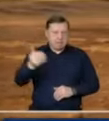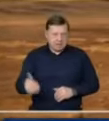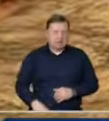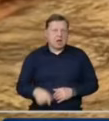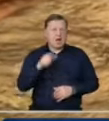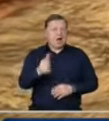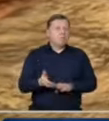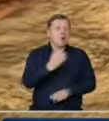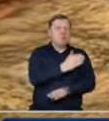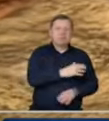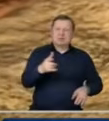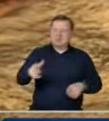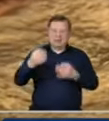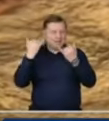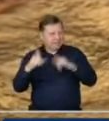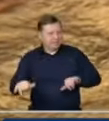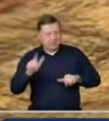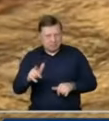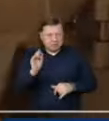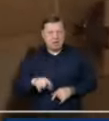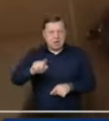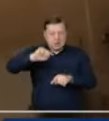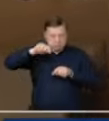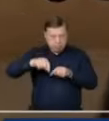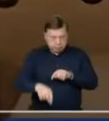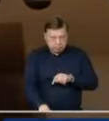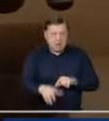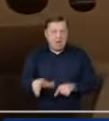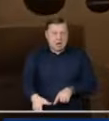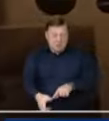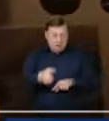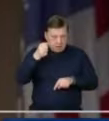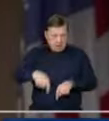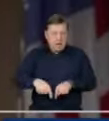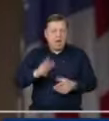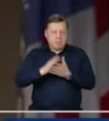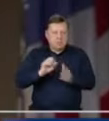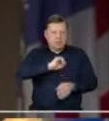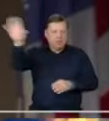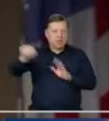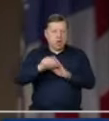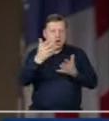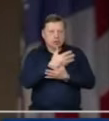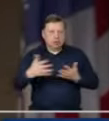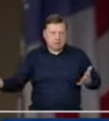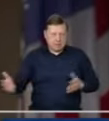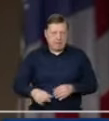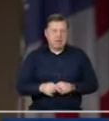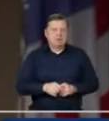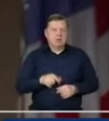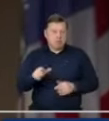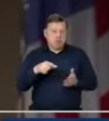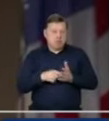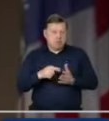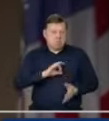się od poprzednich. Między innymi zebrane przez niego próbki z Marsa mają zostać odesłane na Ziemię. Dostarczenie próbek na Ziemię to część naszych